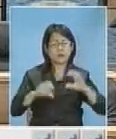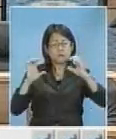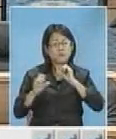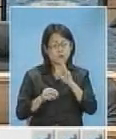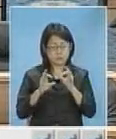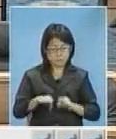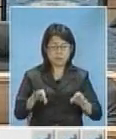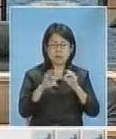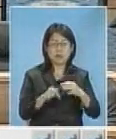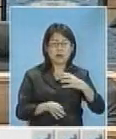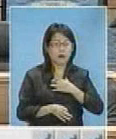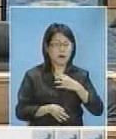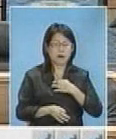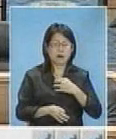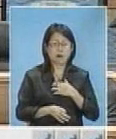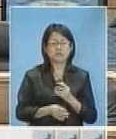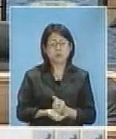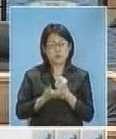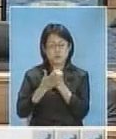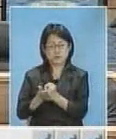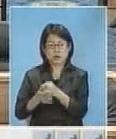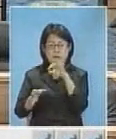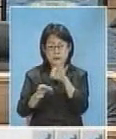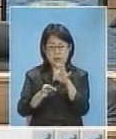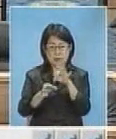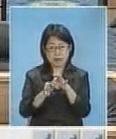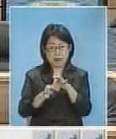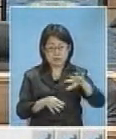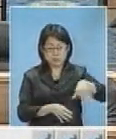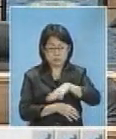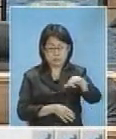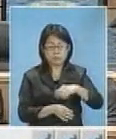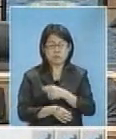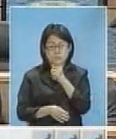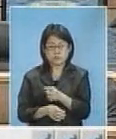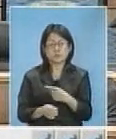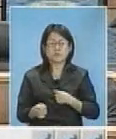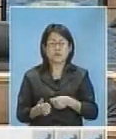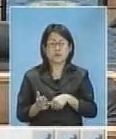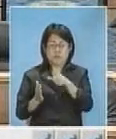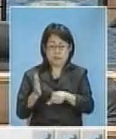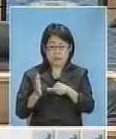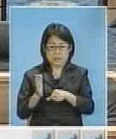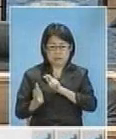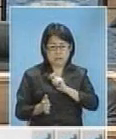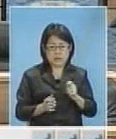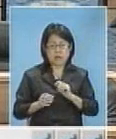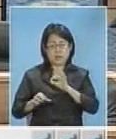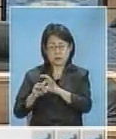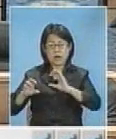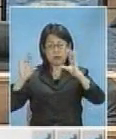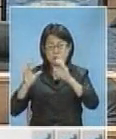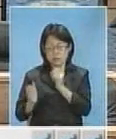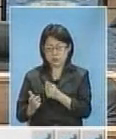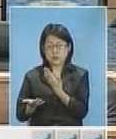ำเป็นที่จะต้องช่วยธนาคารพาณิชย์โดยการที่ไปเก็บค่าธรรมเนียมจากธนาคารของรัฐธนาคารพาณิชย์นี่ท่านช่ว